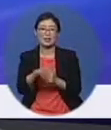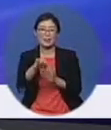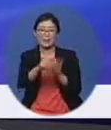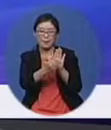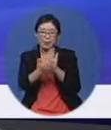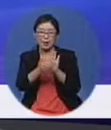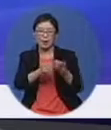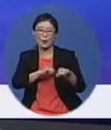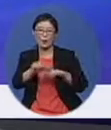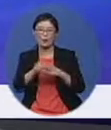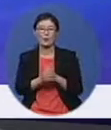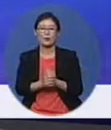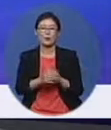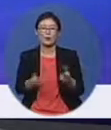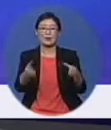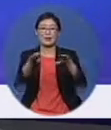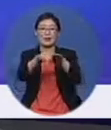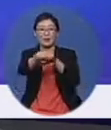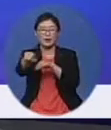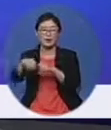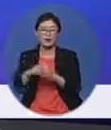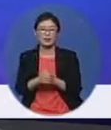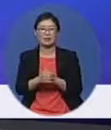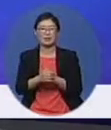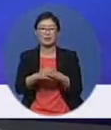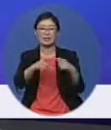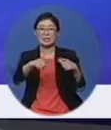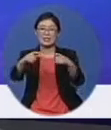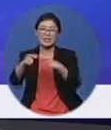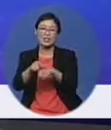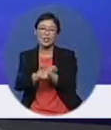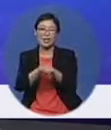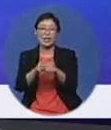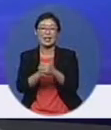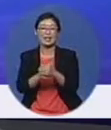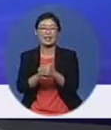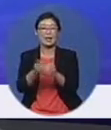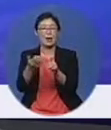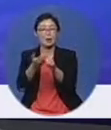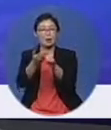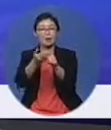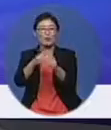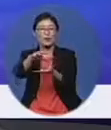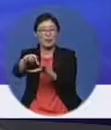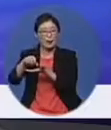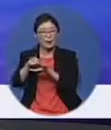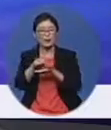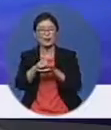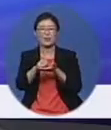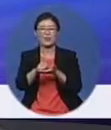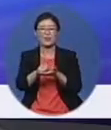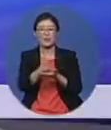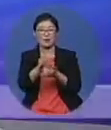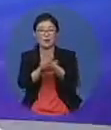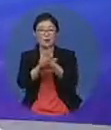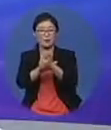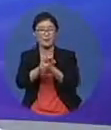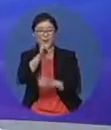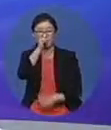벌이고 기관들은 지역 특산물을 대량으로 구매하는 등 한마음으로 판매를 걷어붙이고 있습니다. 정유린